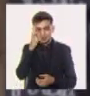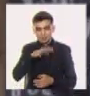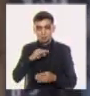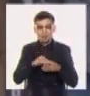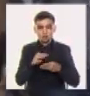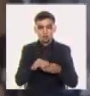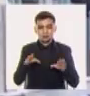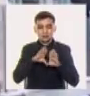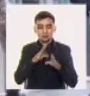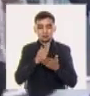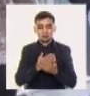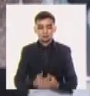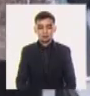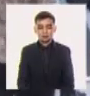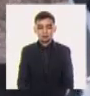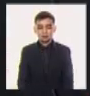повторно?